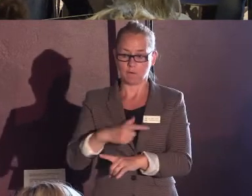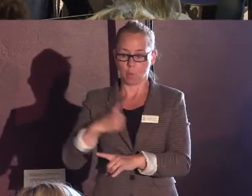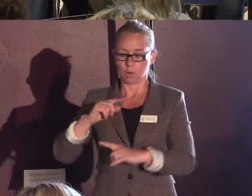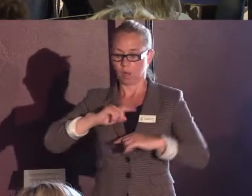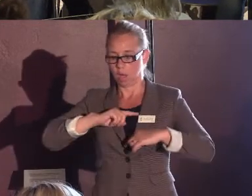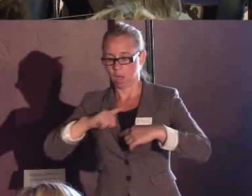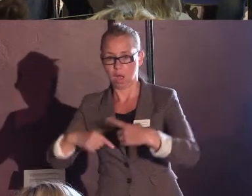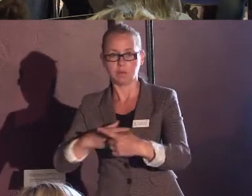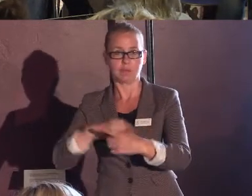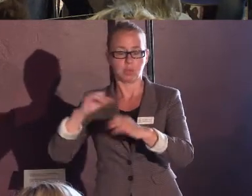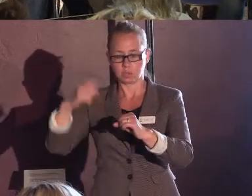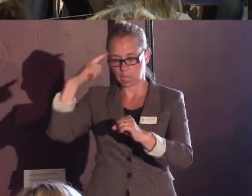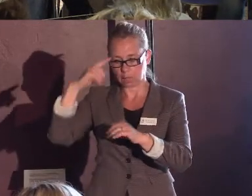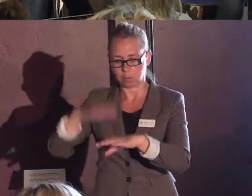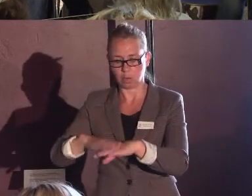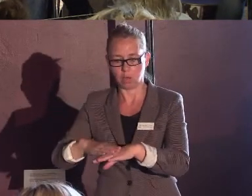och där vi måste också